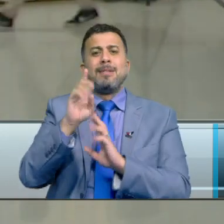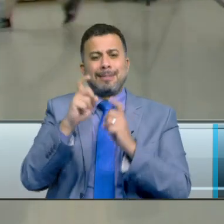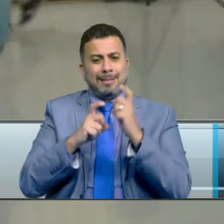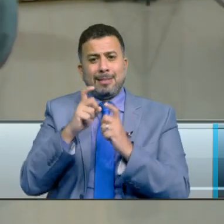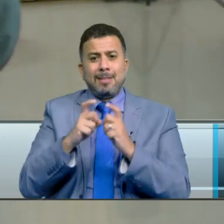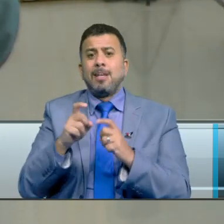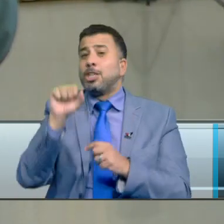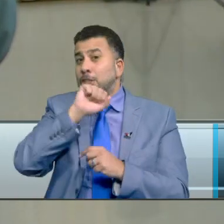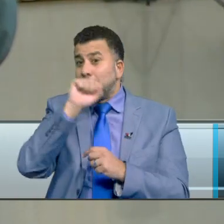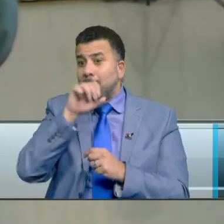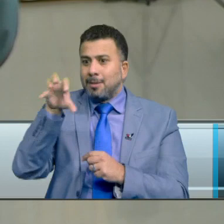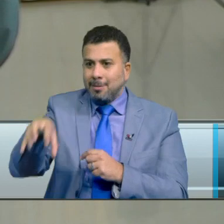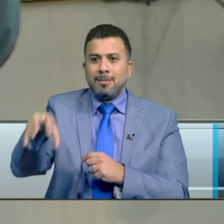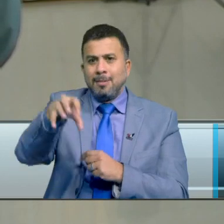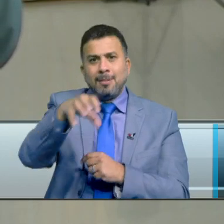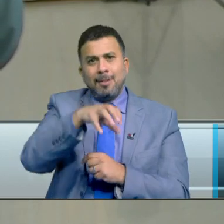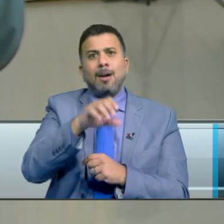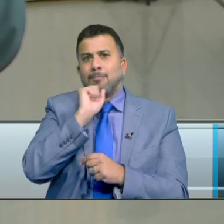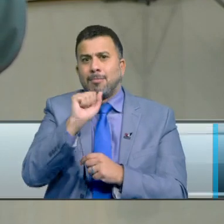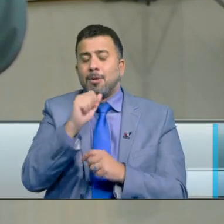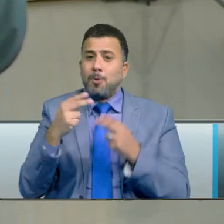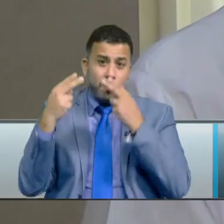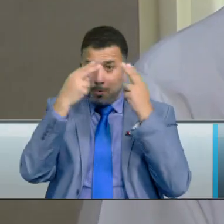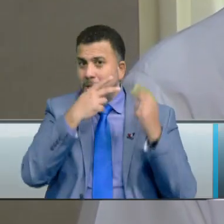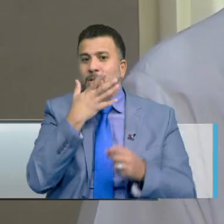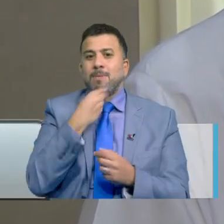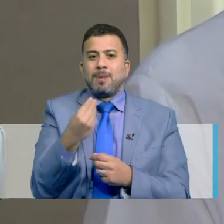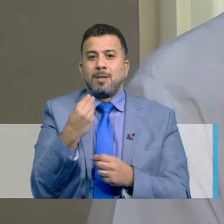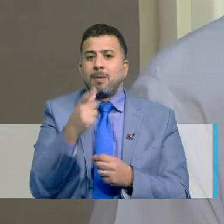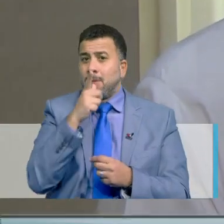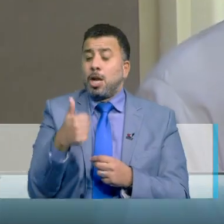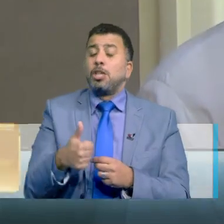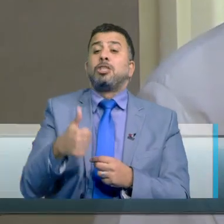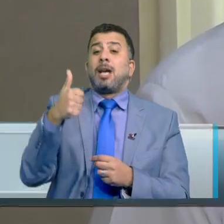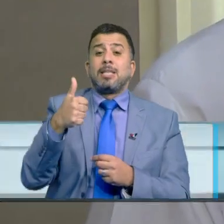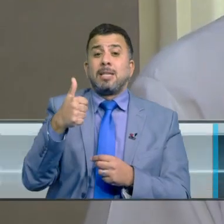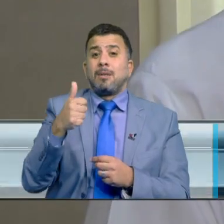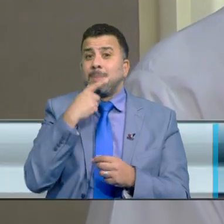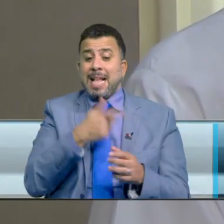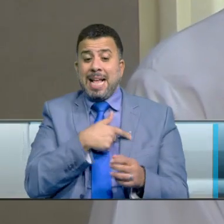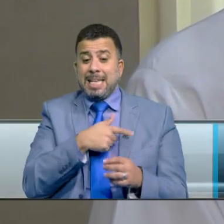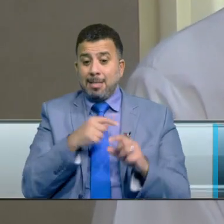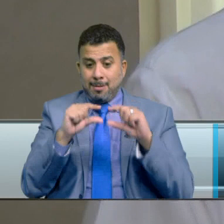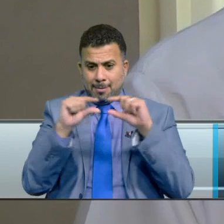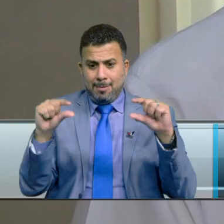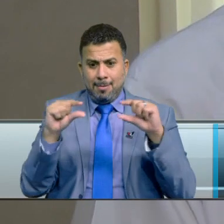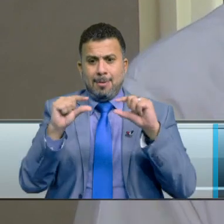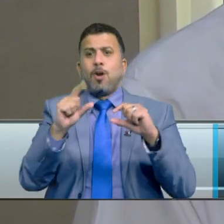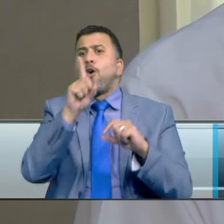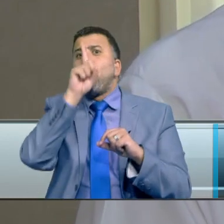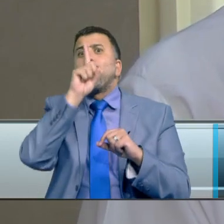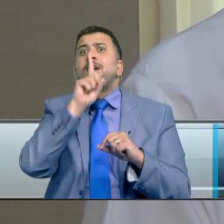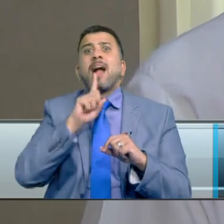تتسابق مدن إمارة الشارقة في الوصول لهذه الرؤية الجميلة. بهذا الإنجاز أو بهذه التسمية باعتبار